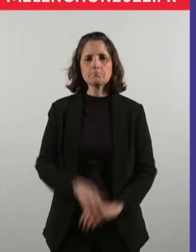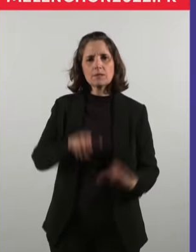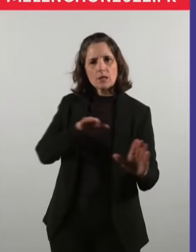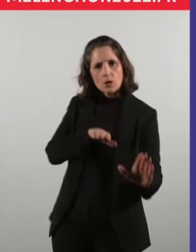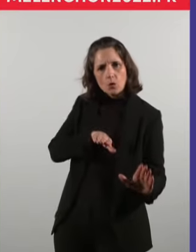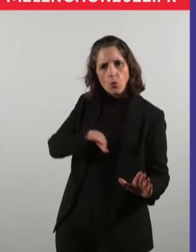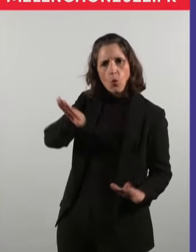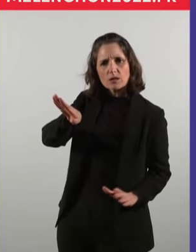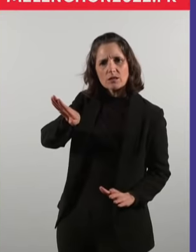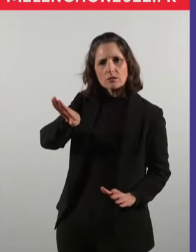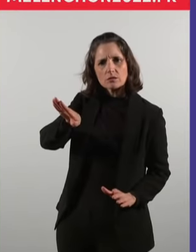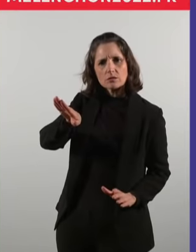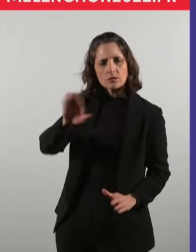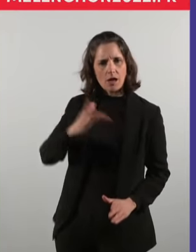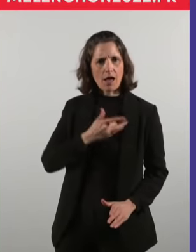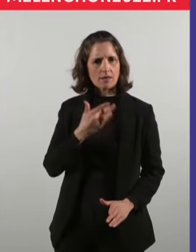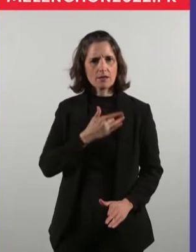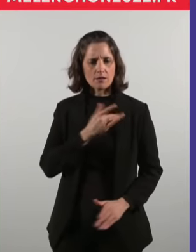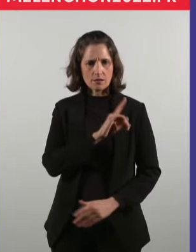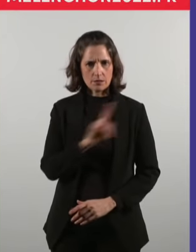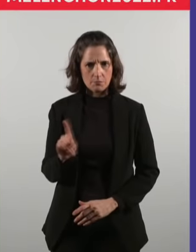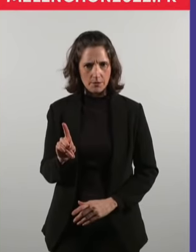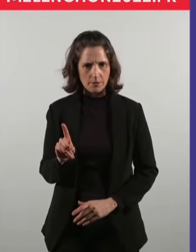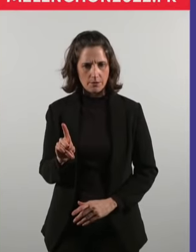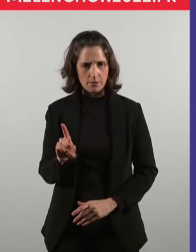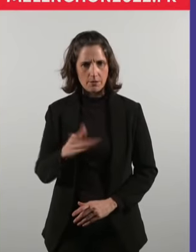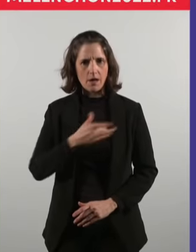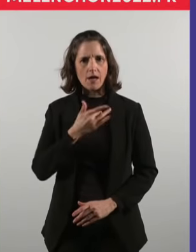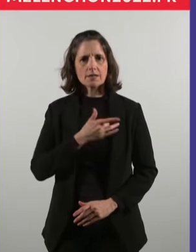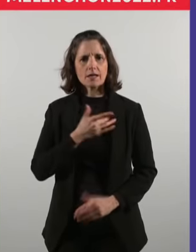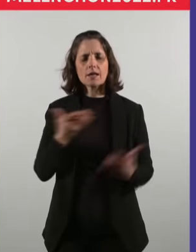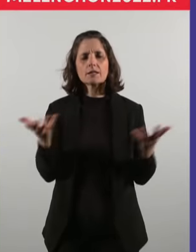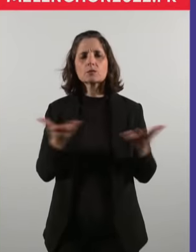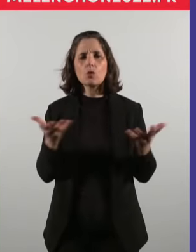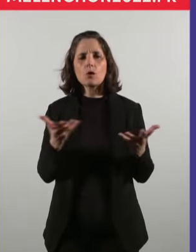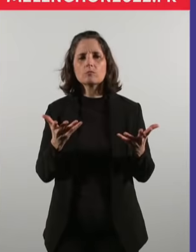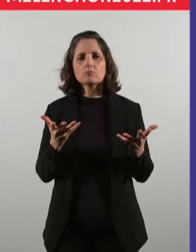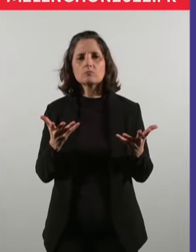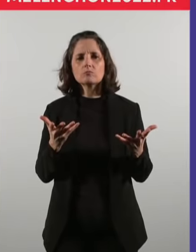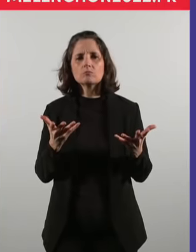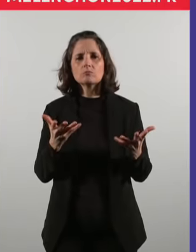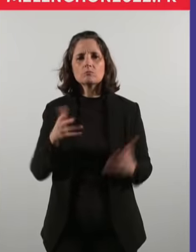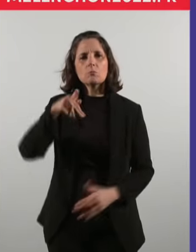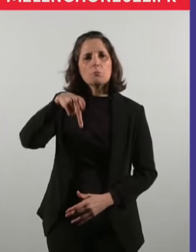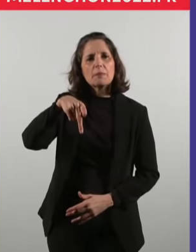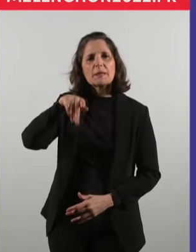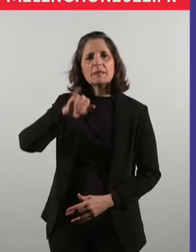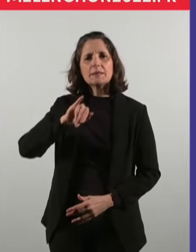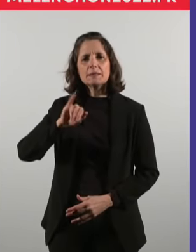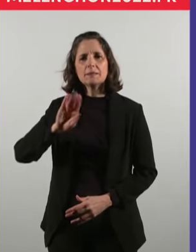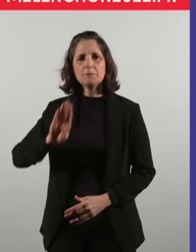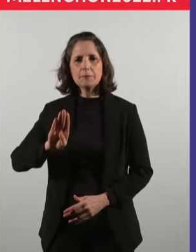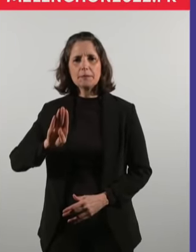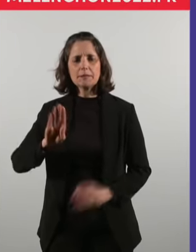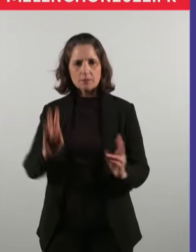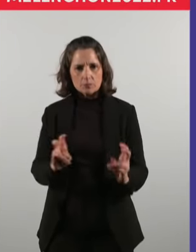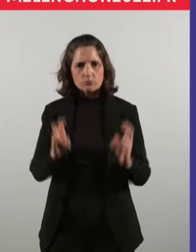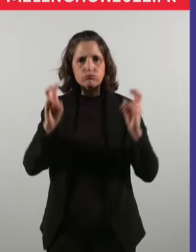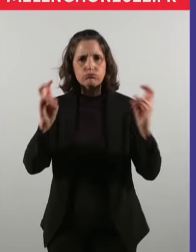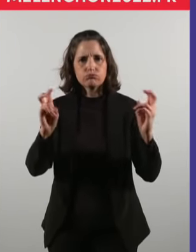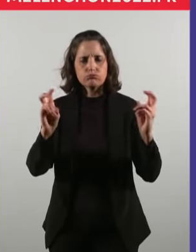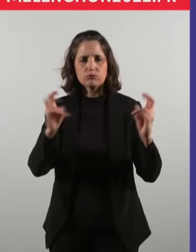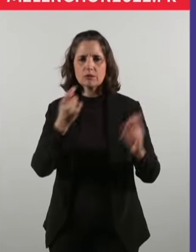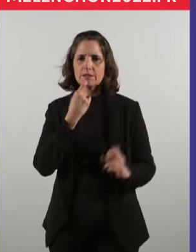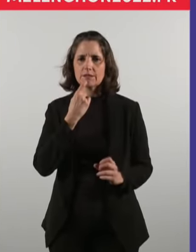les décideurs. Ce qui les intéresse, c'est l'augmentation du PIB, c'est-à-dire l'augmentation de la quantité